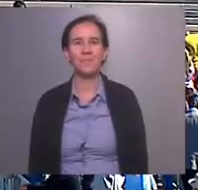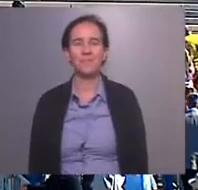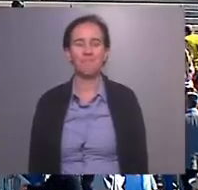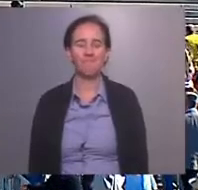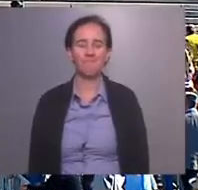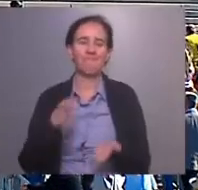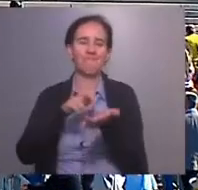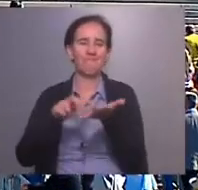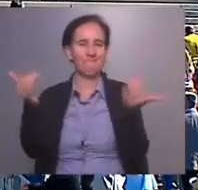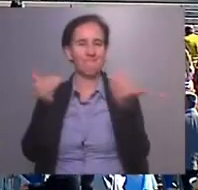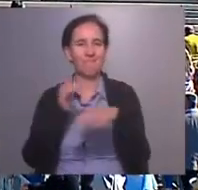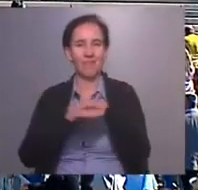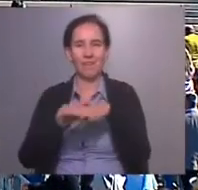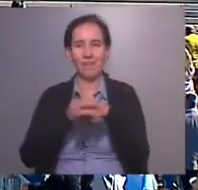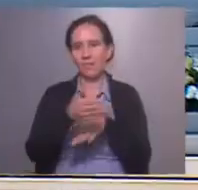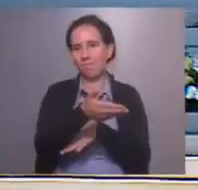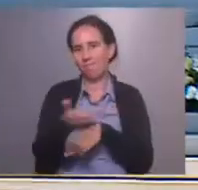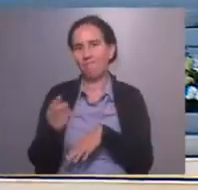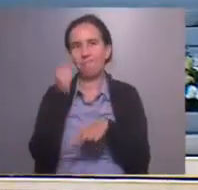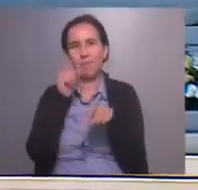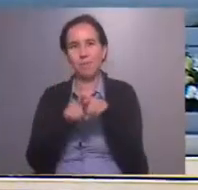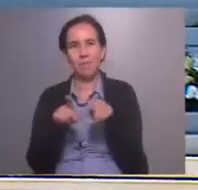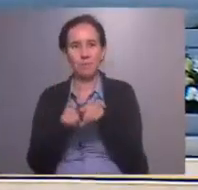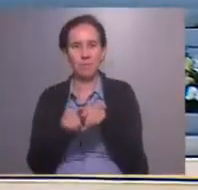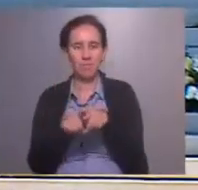caros peregrinos, meus irmãos e irmãs,